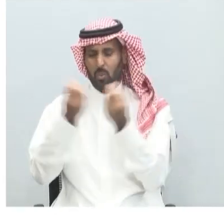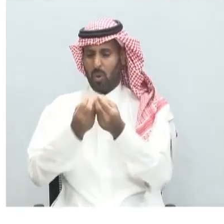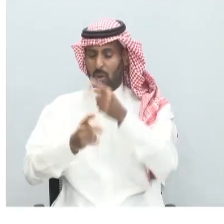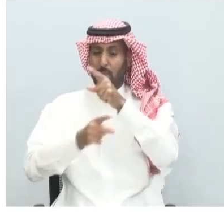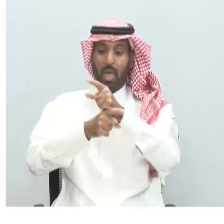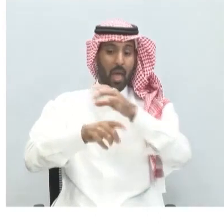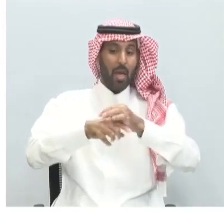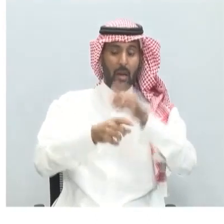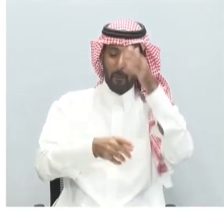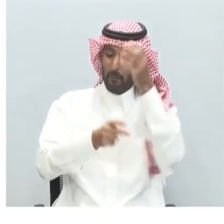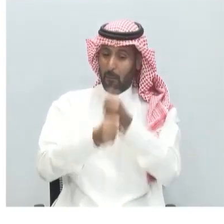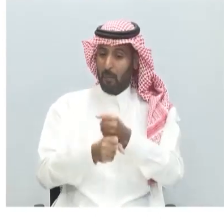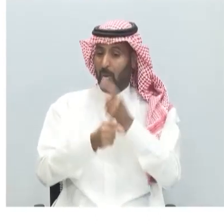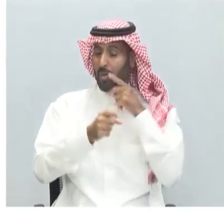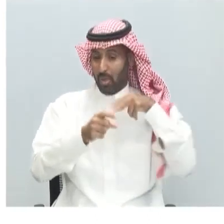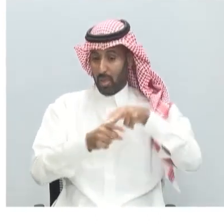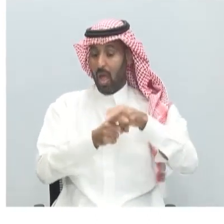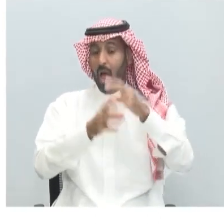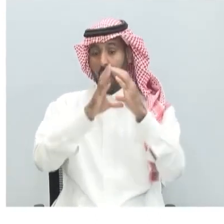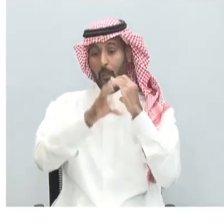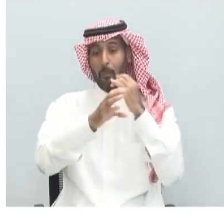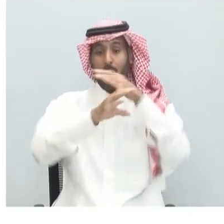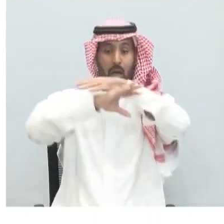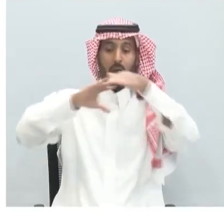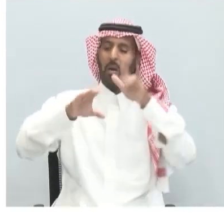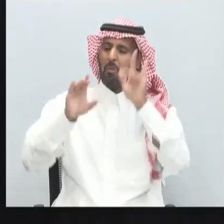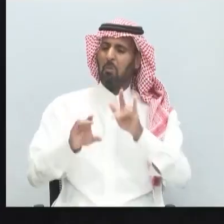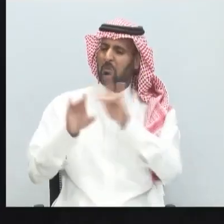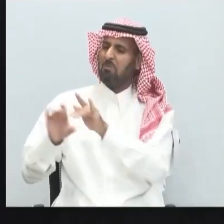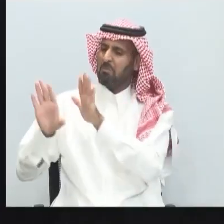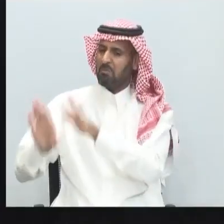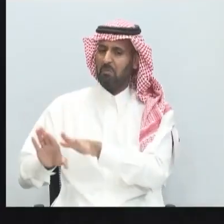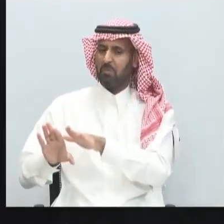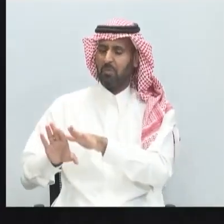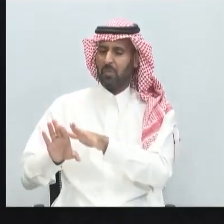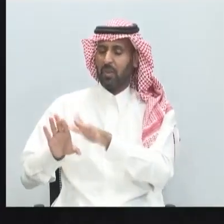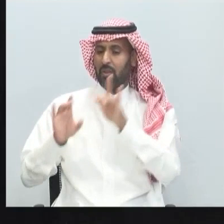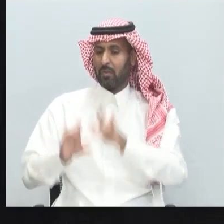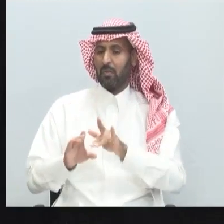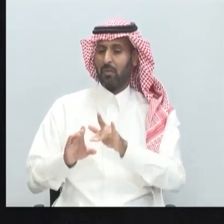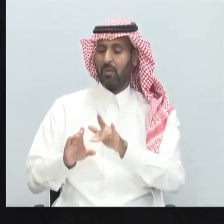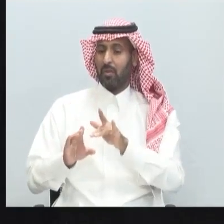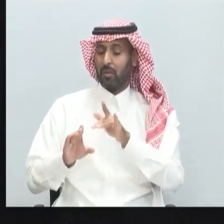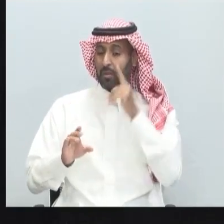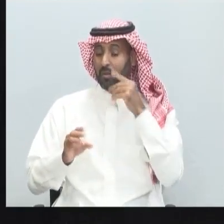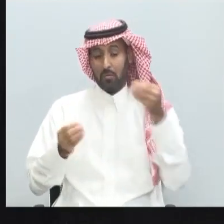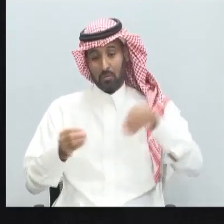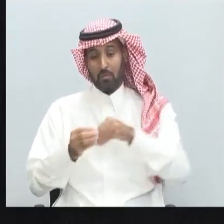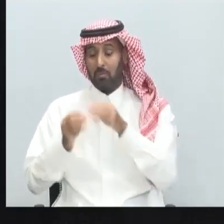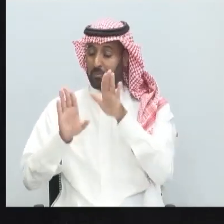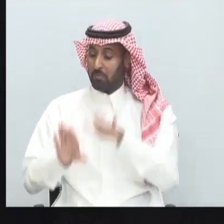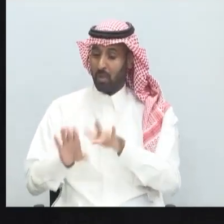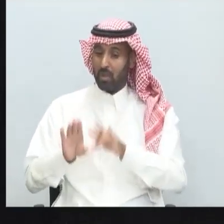امام مواقف الحافلات للصعود عليها يجلس كل واحد منهم في مقعد ثم ياتي البقيه